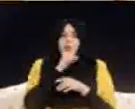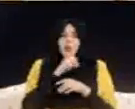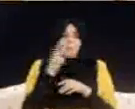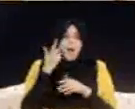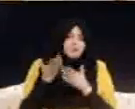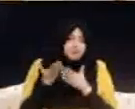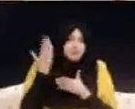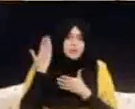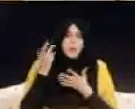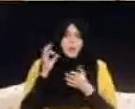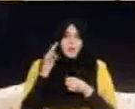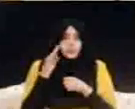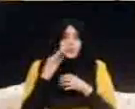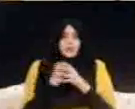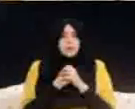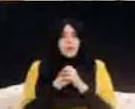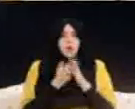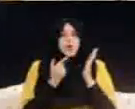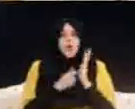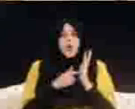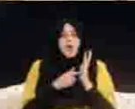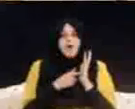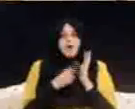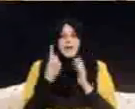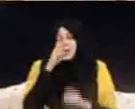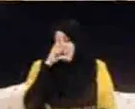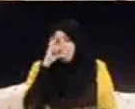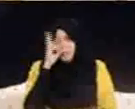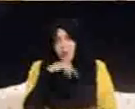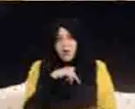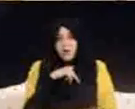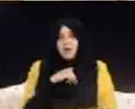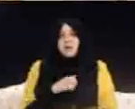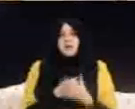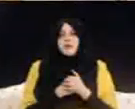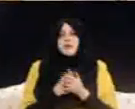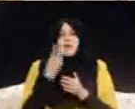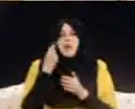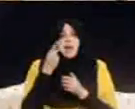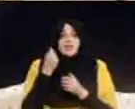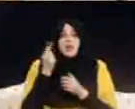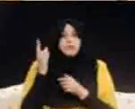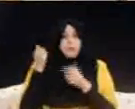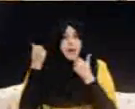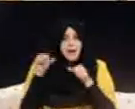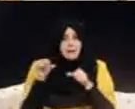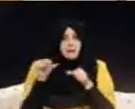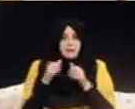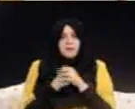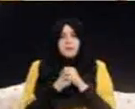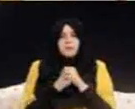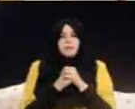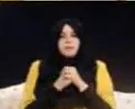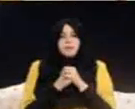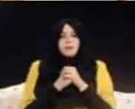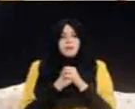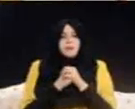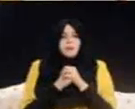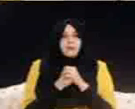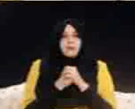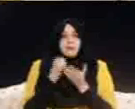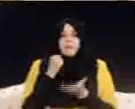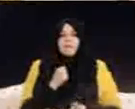الشرع اصلا حينما يموت المورث ذلك المال الذي خلفه يعني